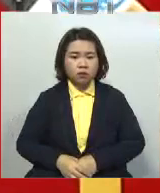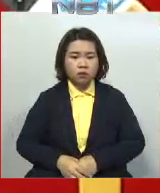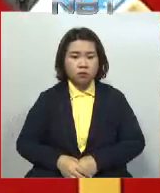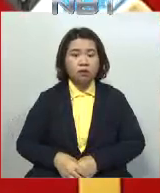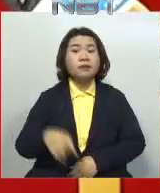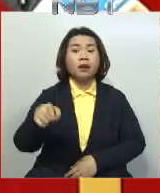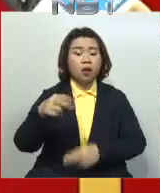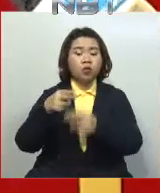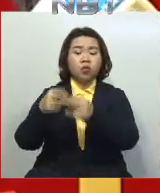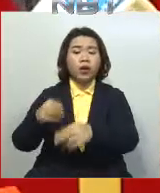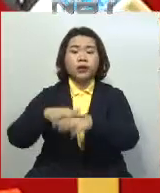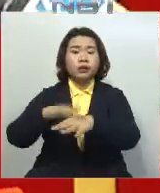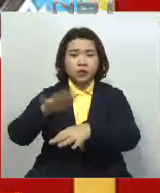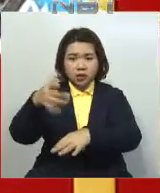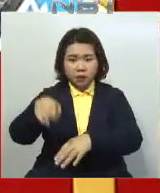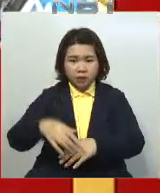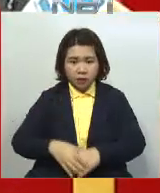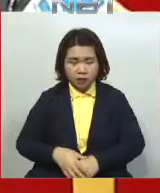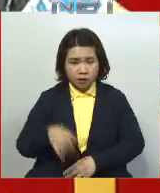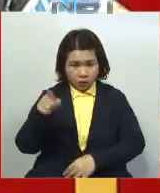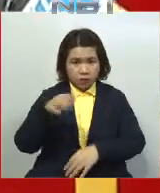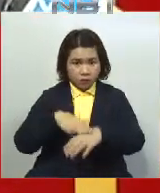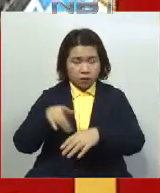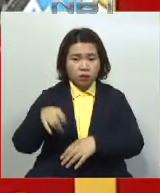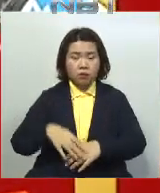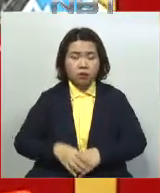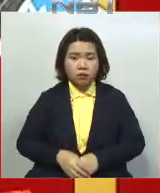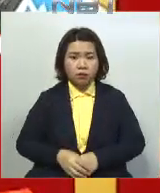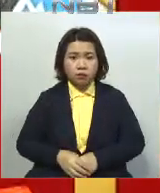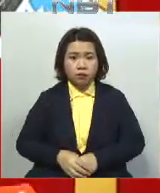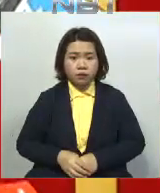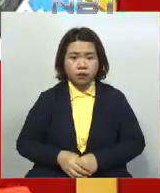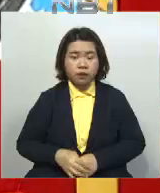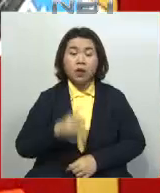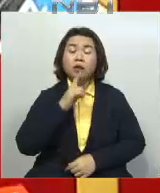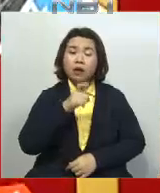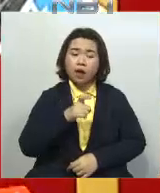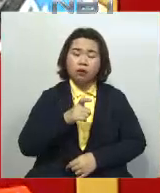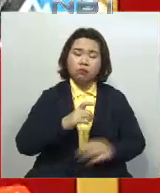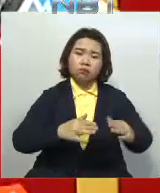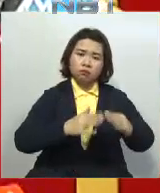เตือน แล้วตัวเองไม่เตือนเลยเตือน การจัดตั้งรัฐบาล